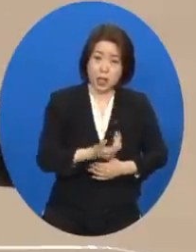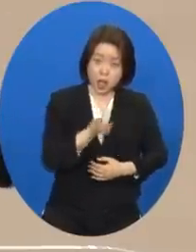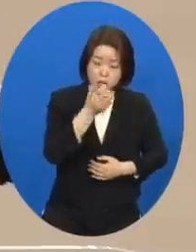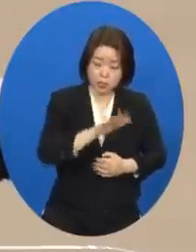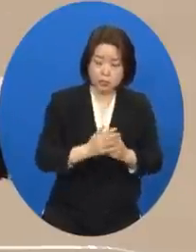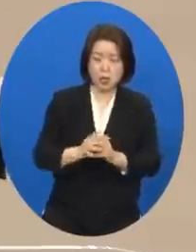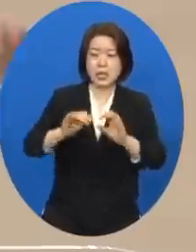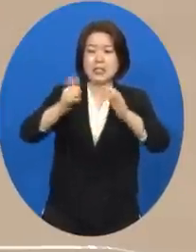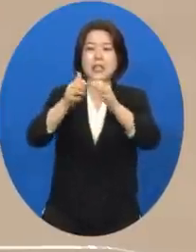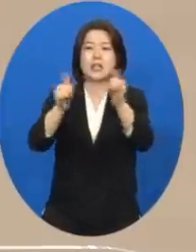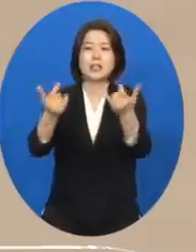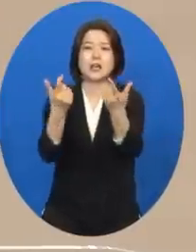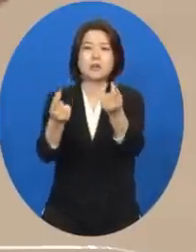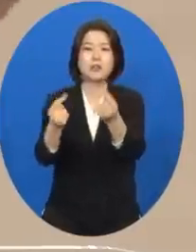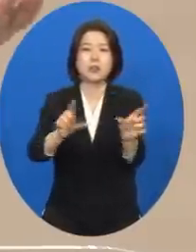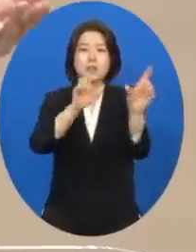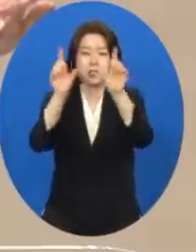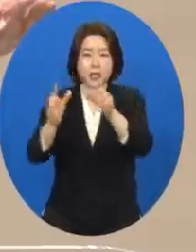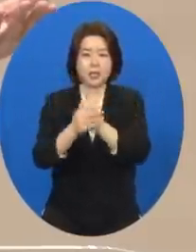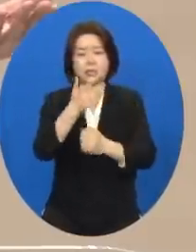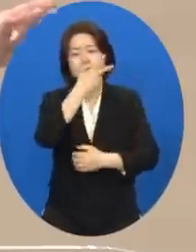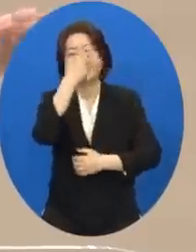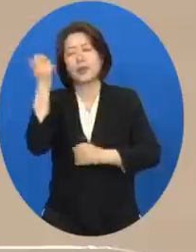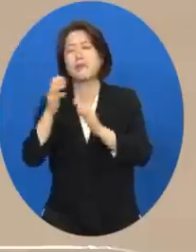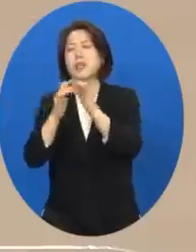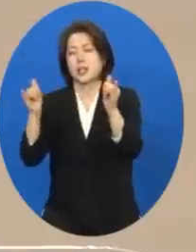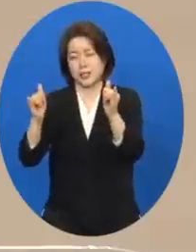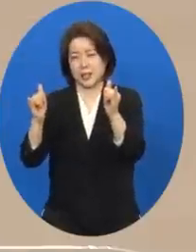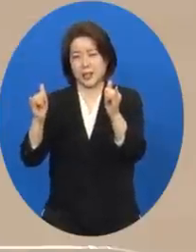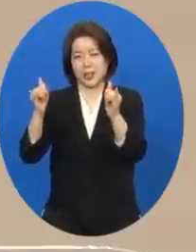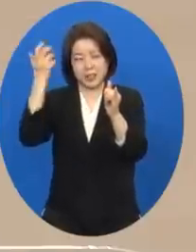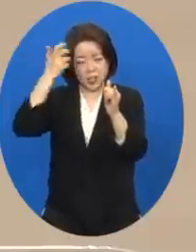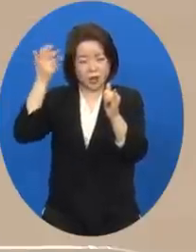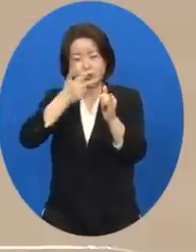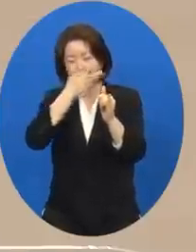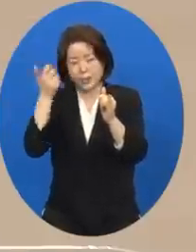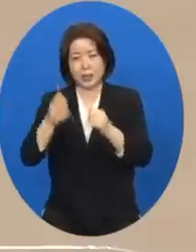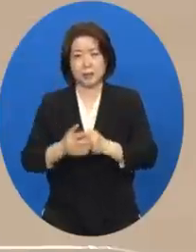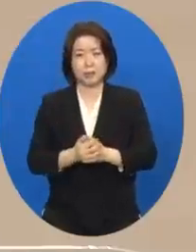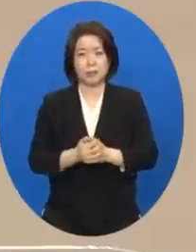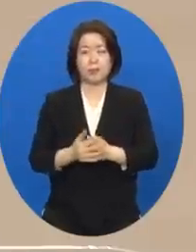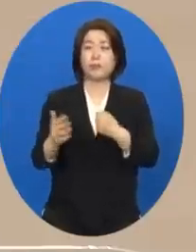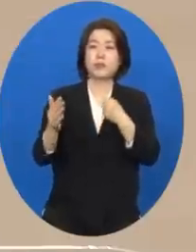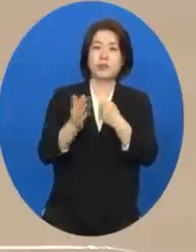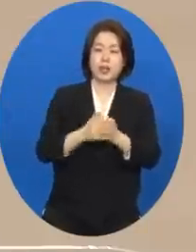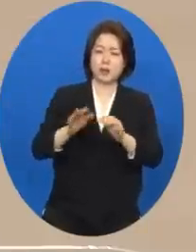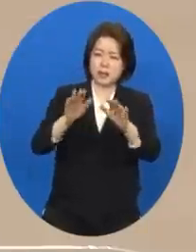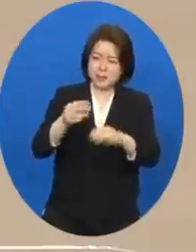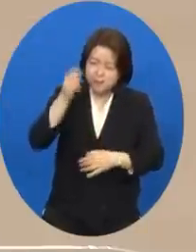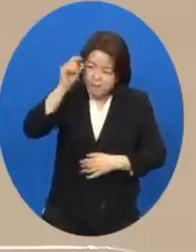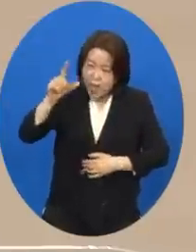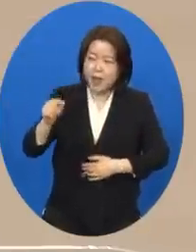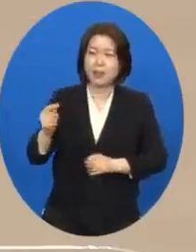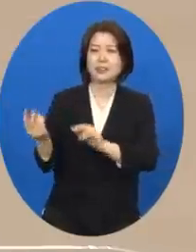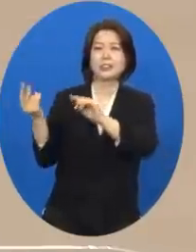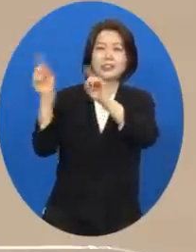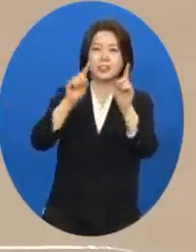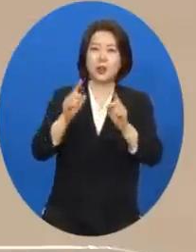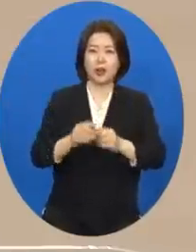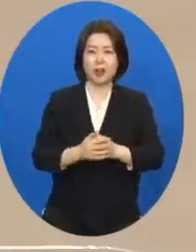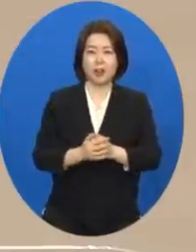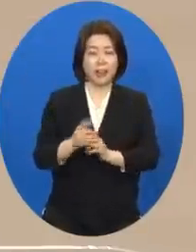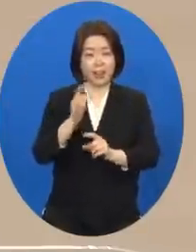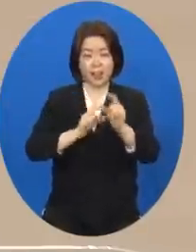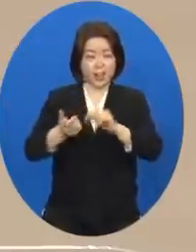사는 그쵸 잠자는 자 에 영적으로 깨어 일어나라 그 말은 더